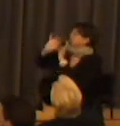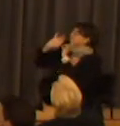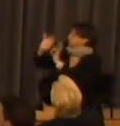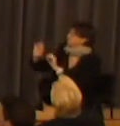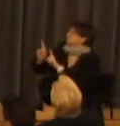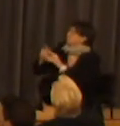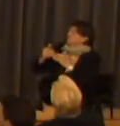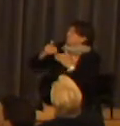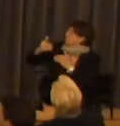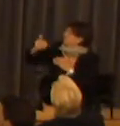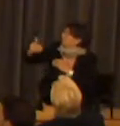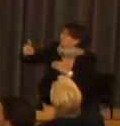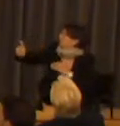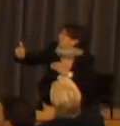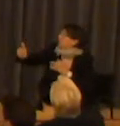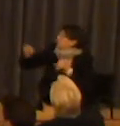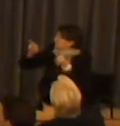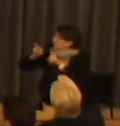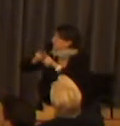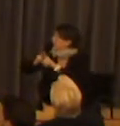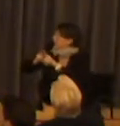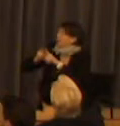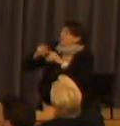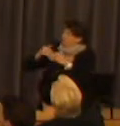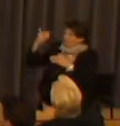Catalunya, i fins ara i a partir d'ara